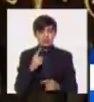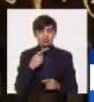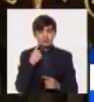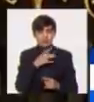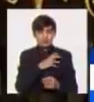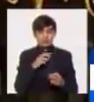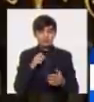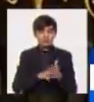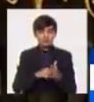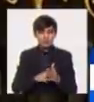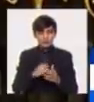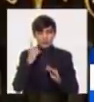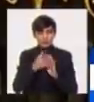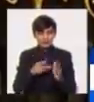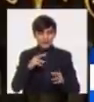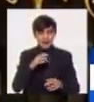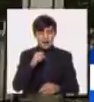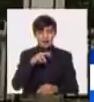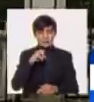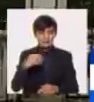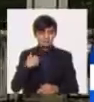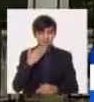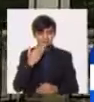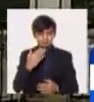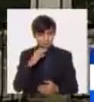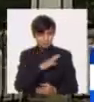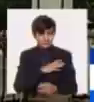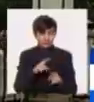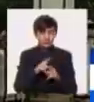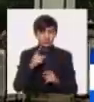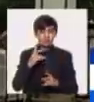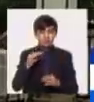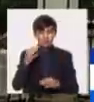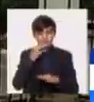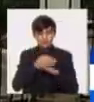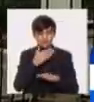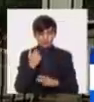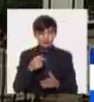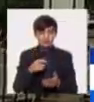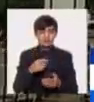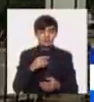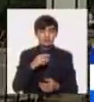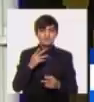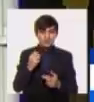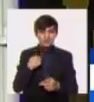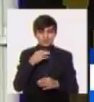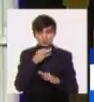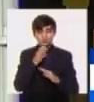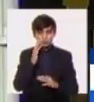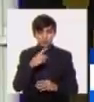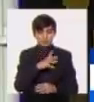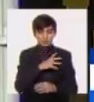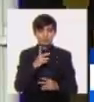себебін түсіну үшін Алмас Болатұлының өзінен сұрап көрмек болған әрекетімізден түк шықпады. Сұхбат беруге келісіп, артынан телефоны өшіп тұрды.